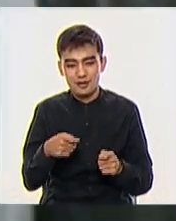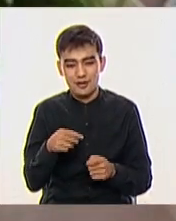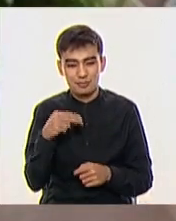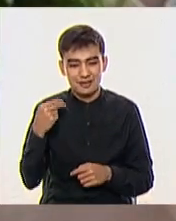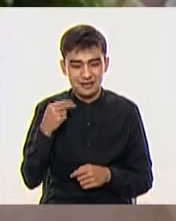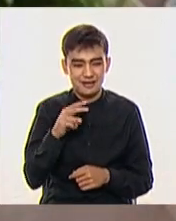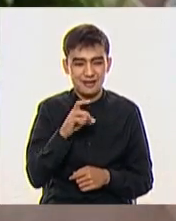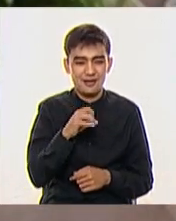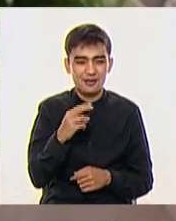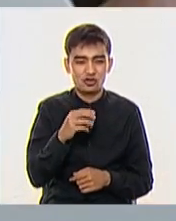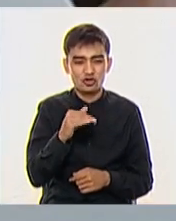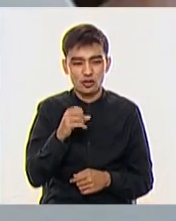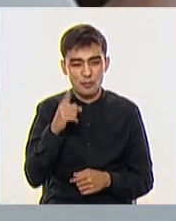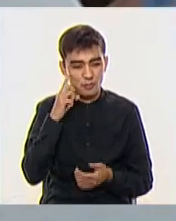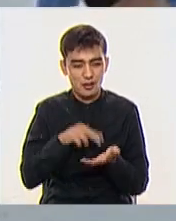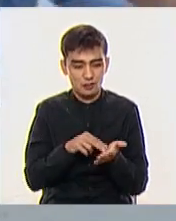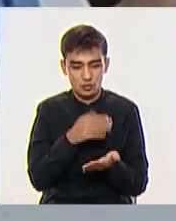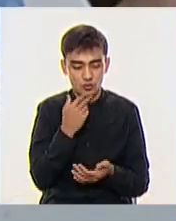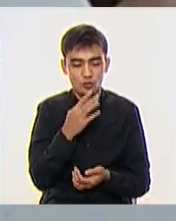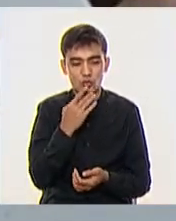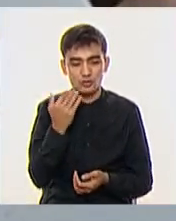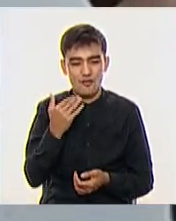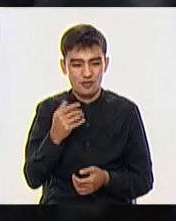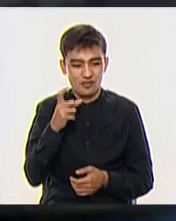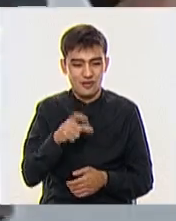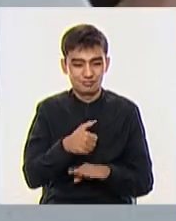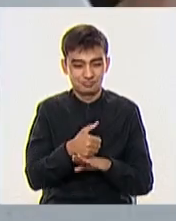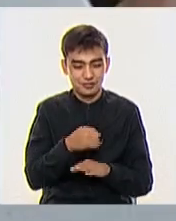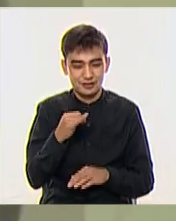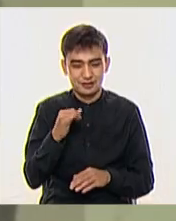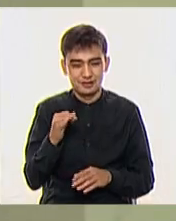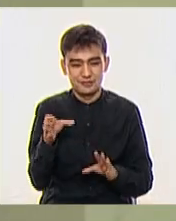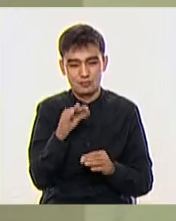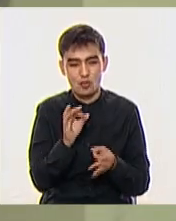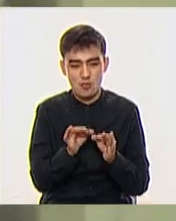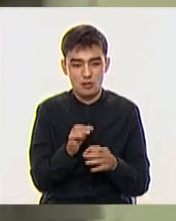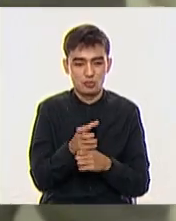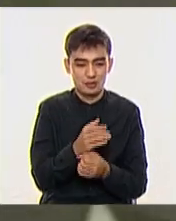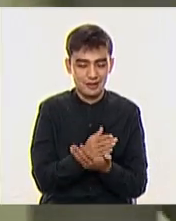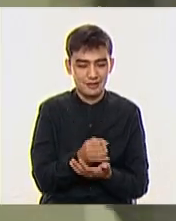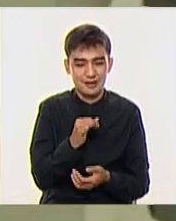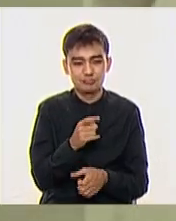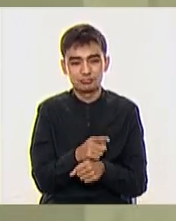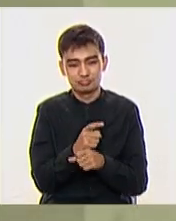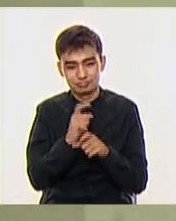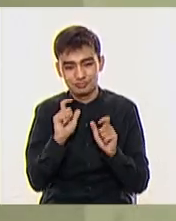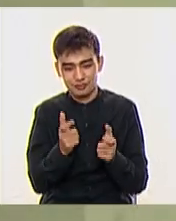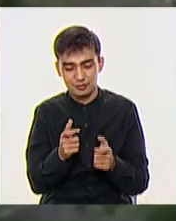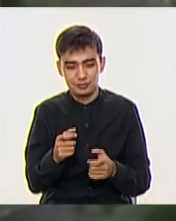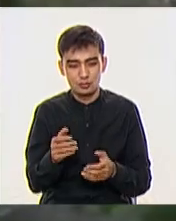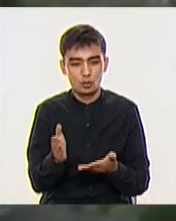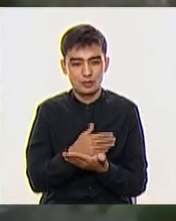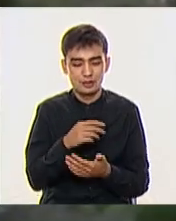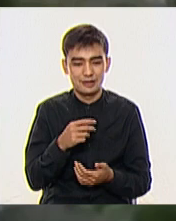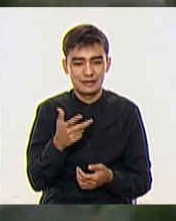Реджеп Тайип Эрдоган не планирует. Накануне турецкий лидер заявил о нормализации ситуации в стране. Снятие карантинных ограничений